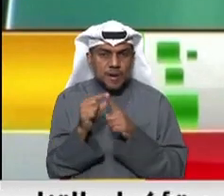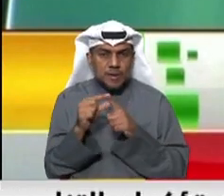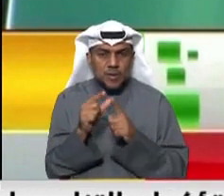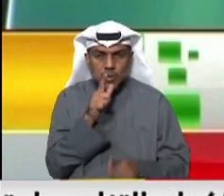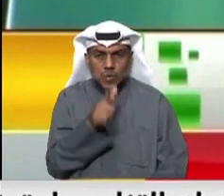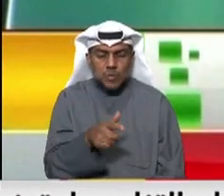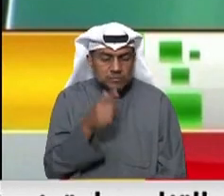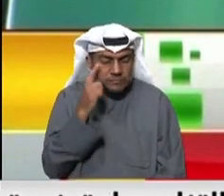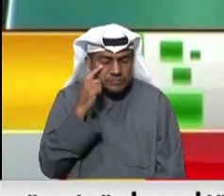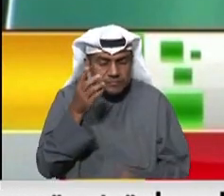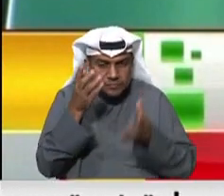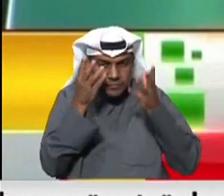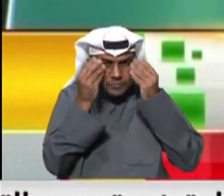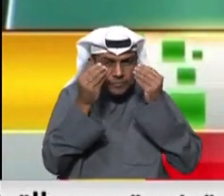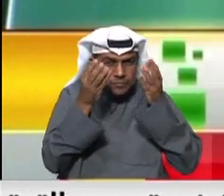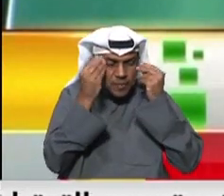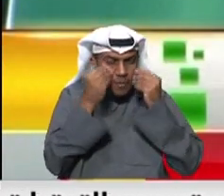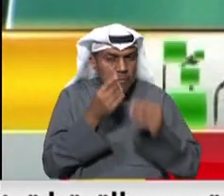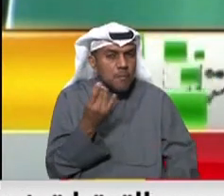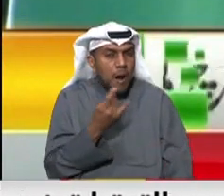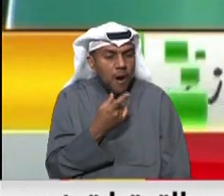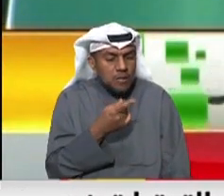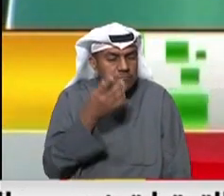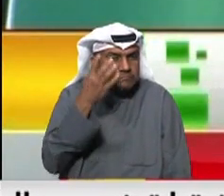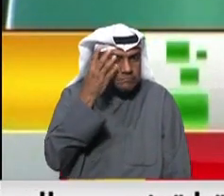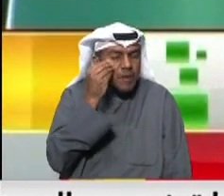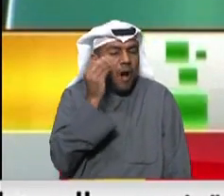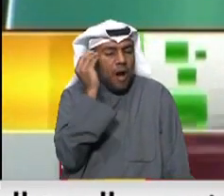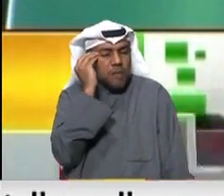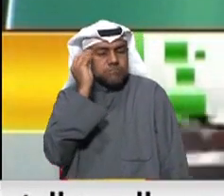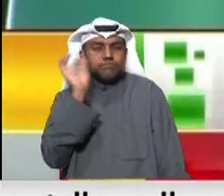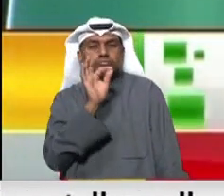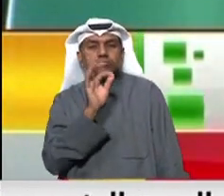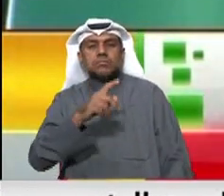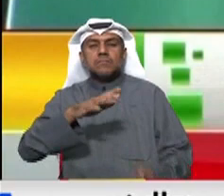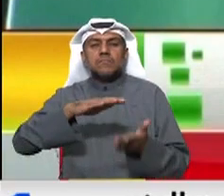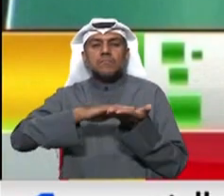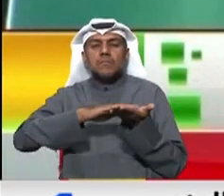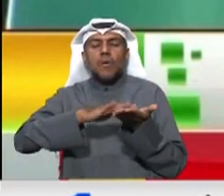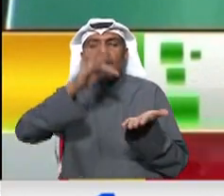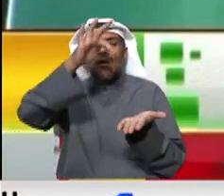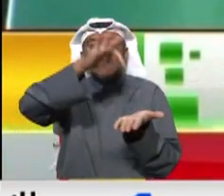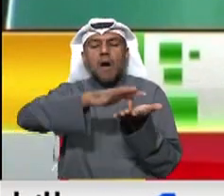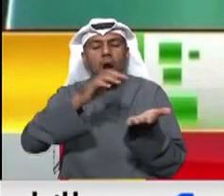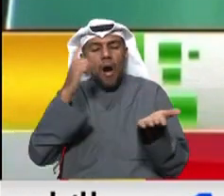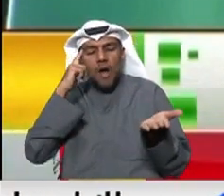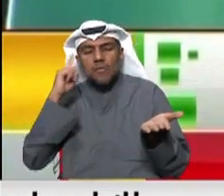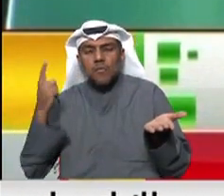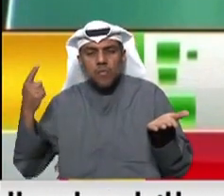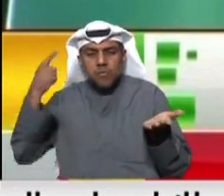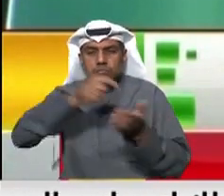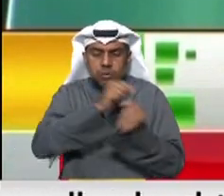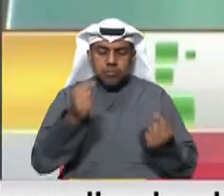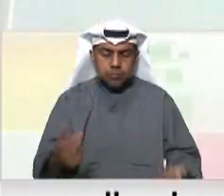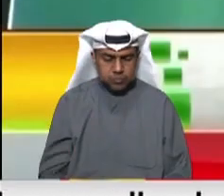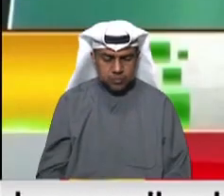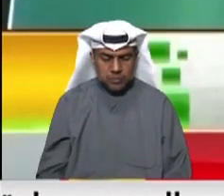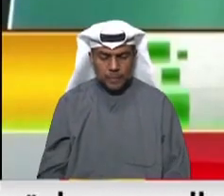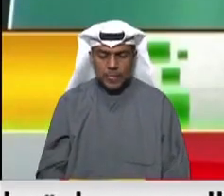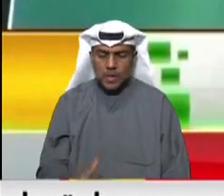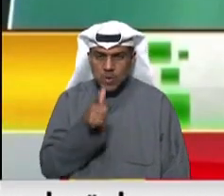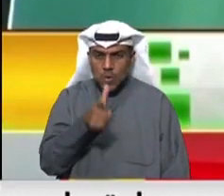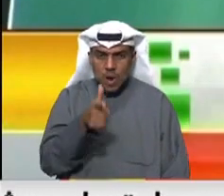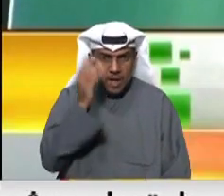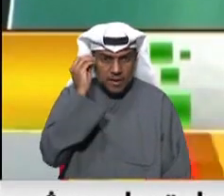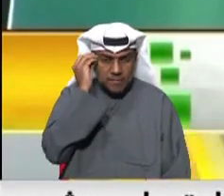على معلومات استخباراتيه موثوقه عن انشطه ارهابيه وشيكه واسعه النطاق مشدده على